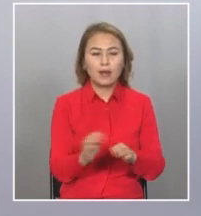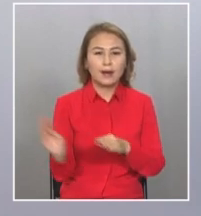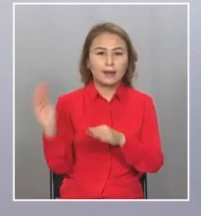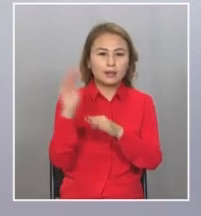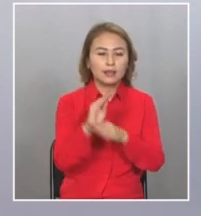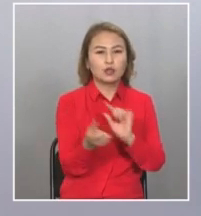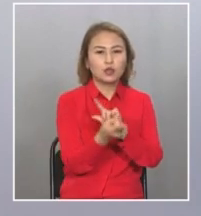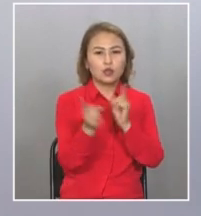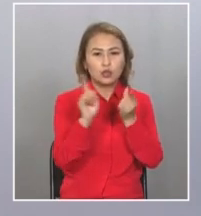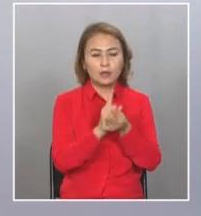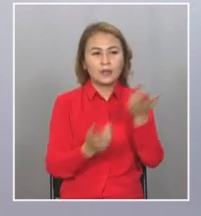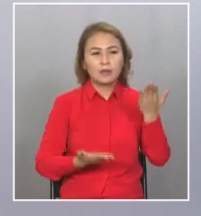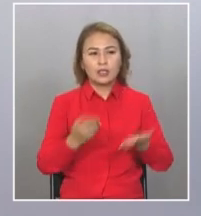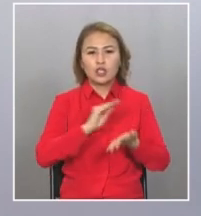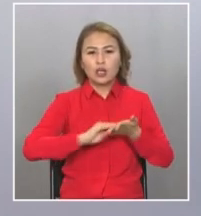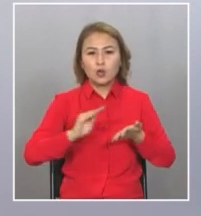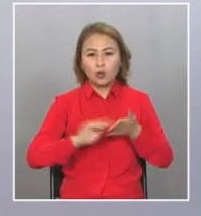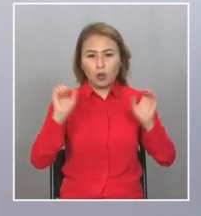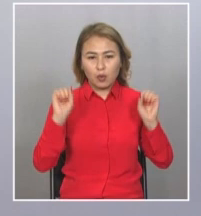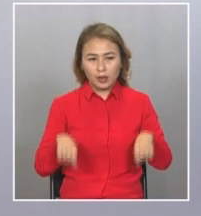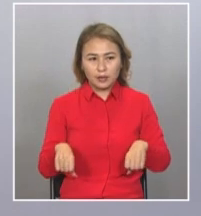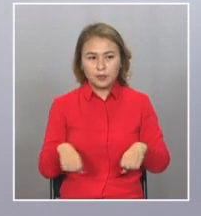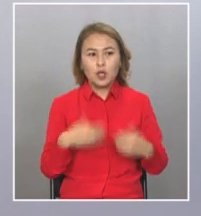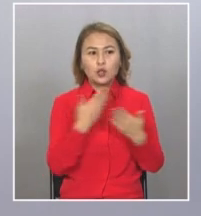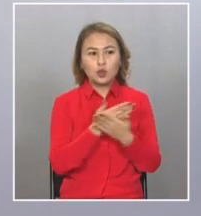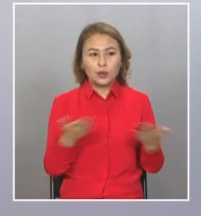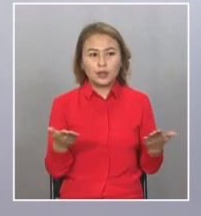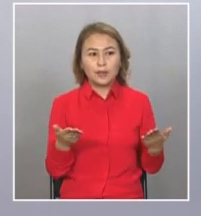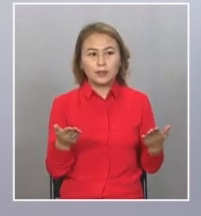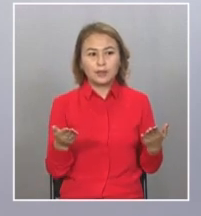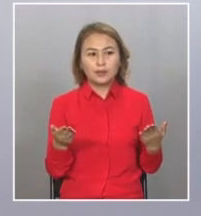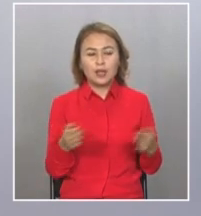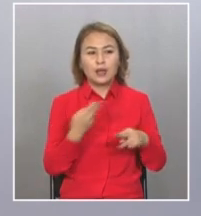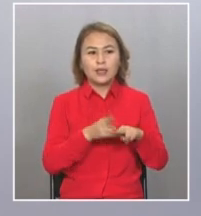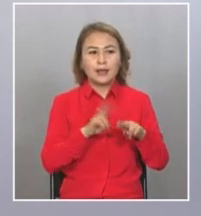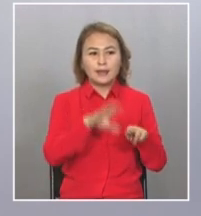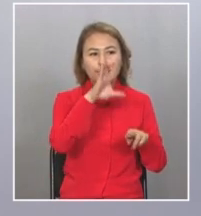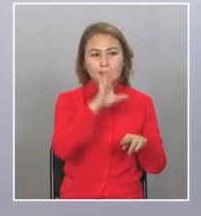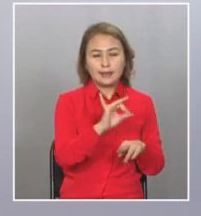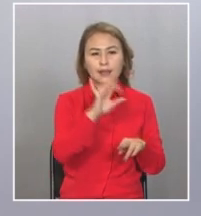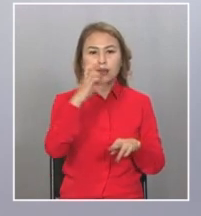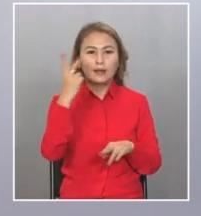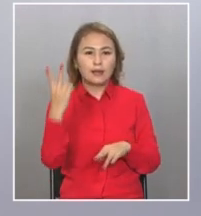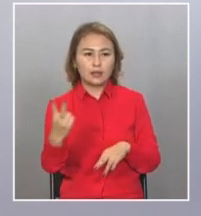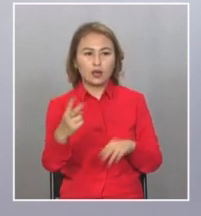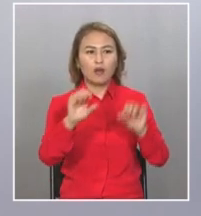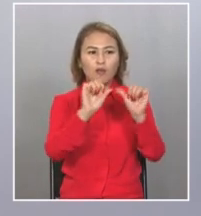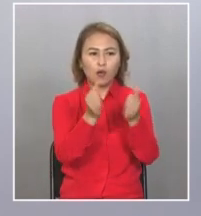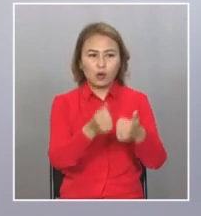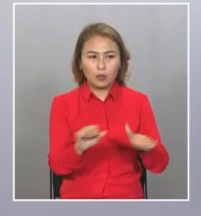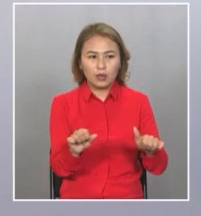қатарында түзетіп, немесе жазуға да болады. Сонда, мынау C2 ұяшығындағы